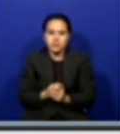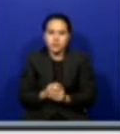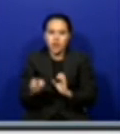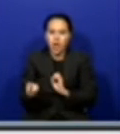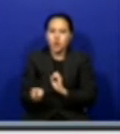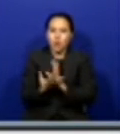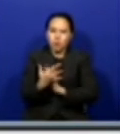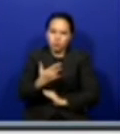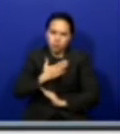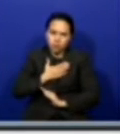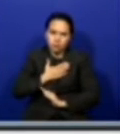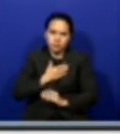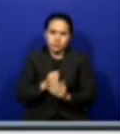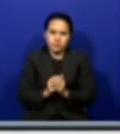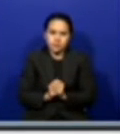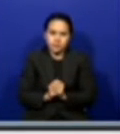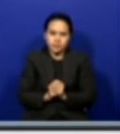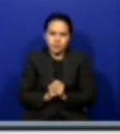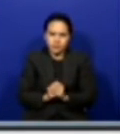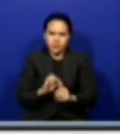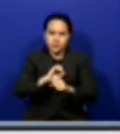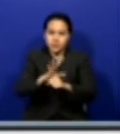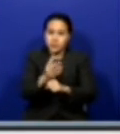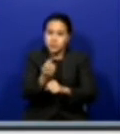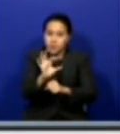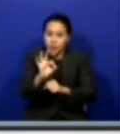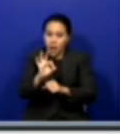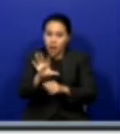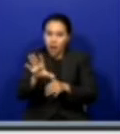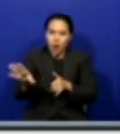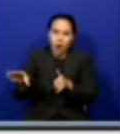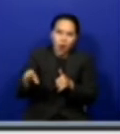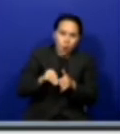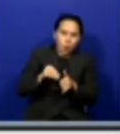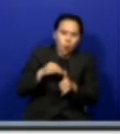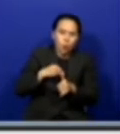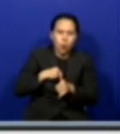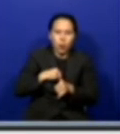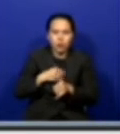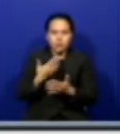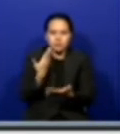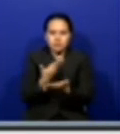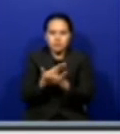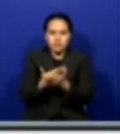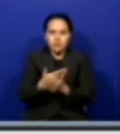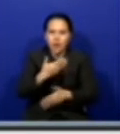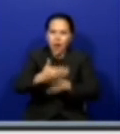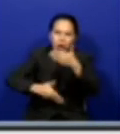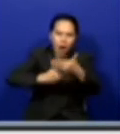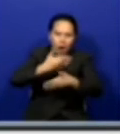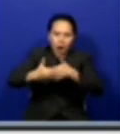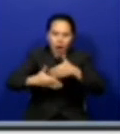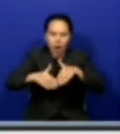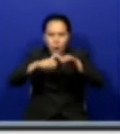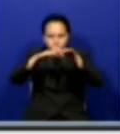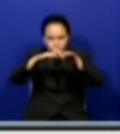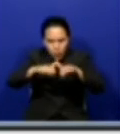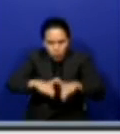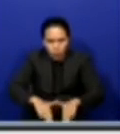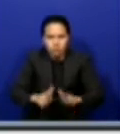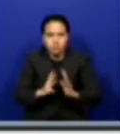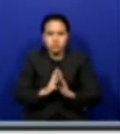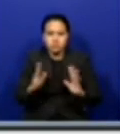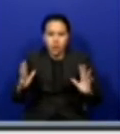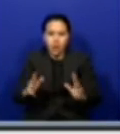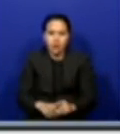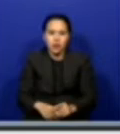ครับ ตั้งแต่โควิดมายอดก็ตกลงไปเยอะอะค่ะ มาถึงด้านค้าขายนะครับ ใช่ค่ะ ว่าประสบปัญหาเรื่